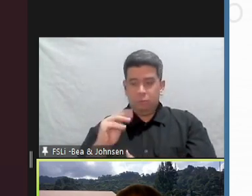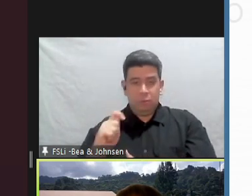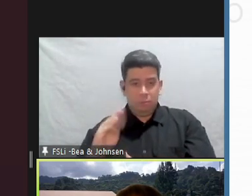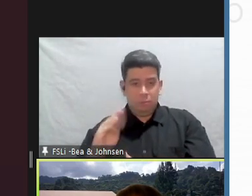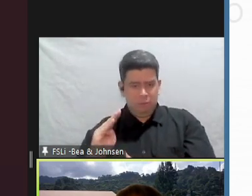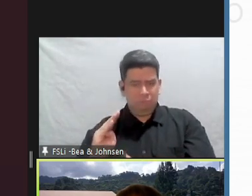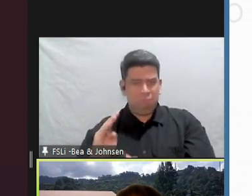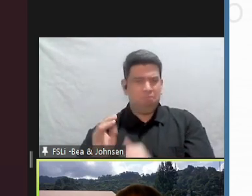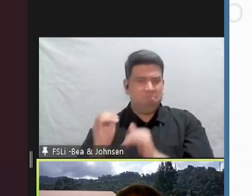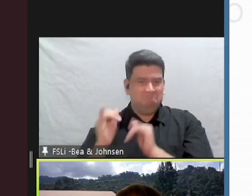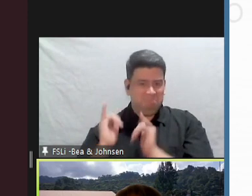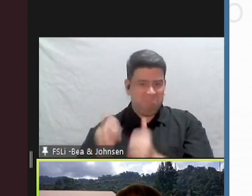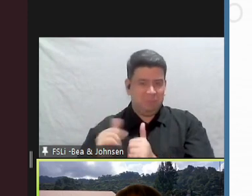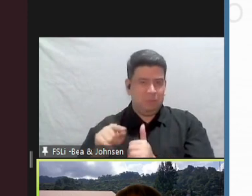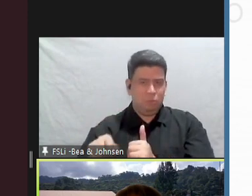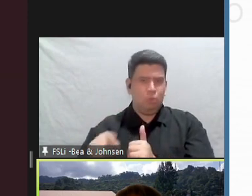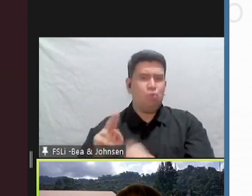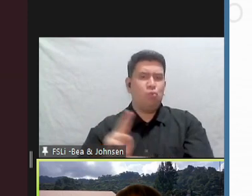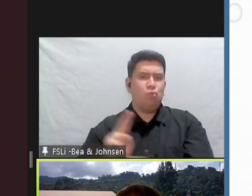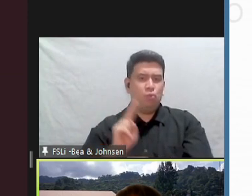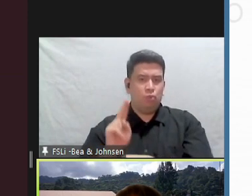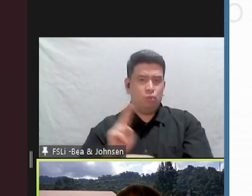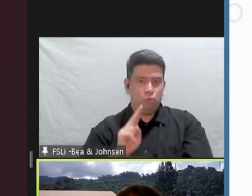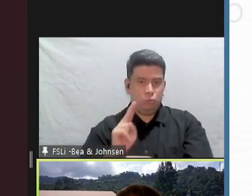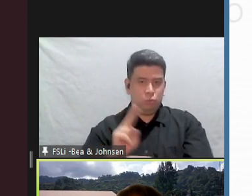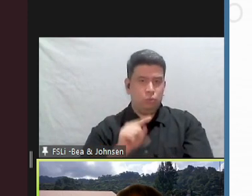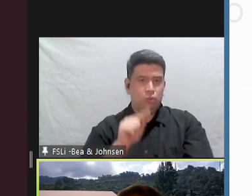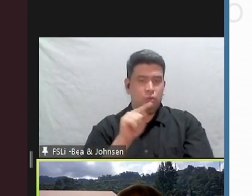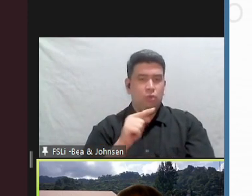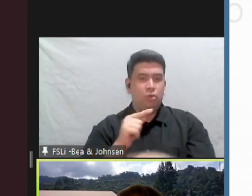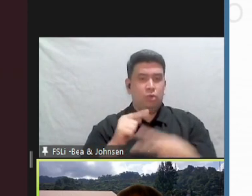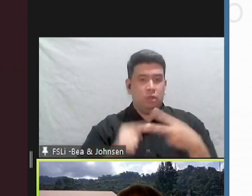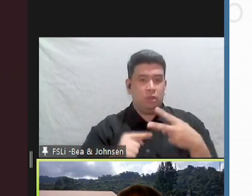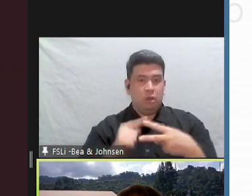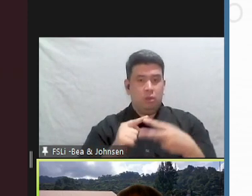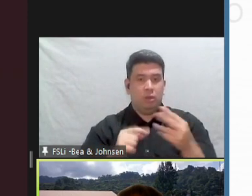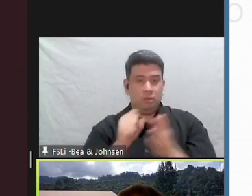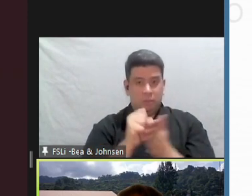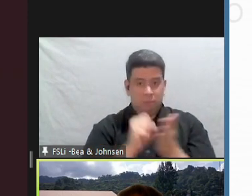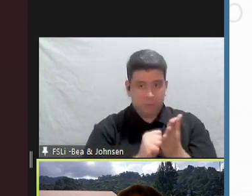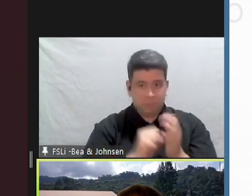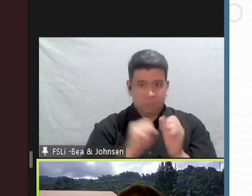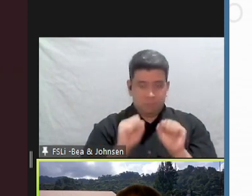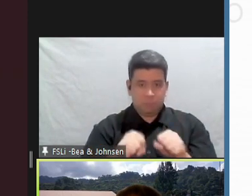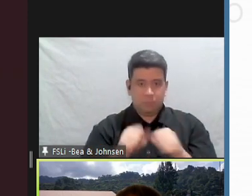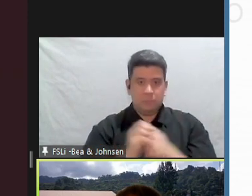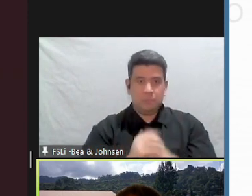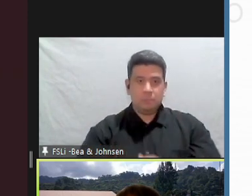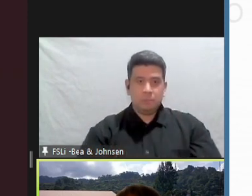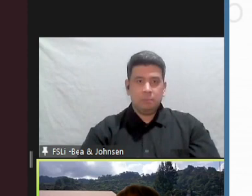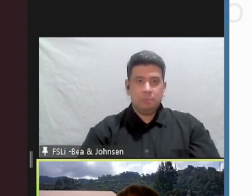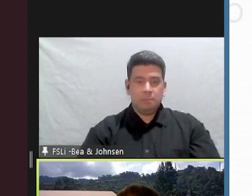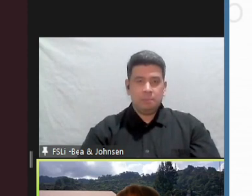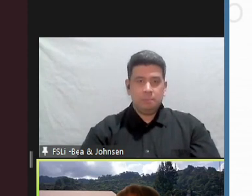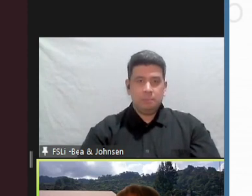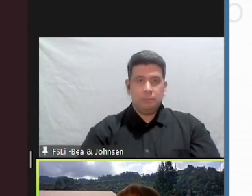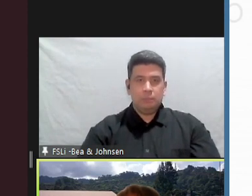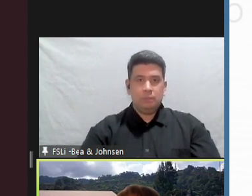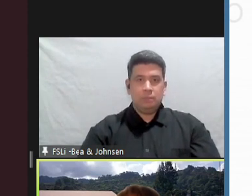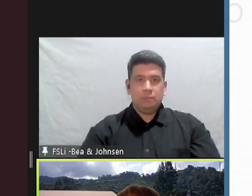Sa pamamagitan ng dalawang subjects na to. Okay? So, ang pagkatapos din na